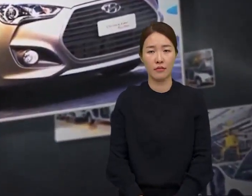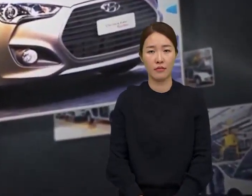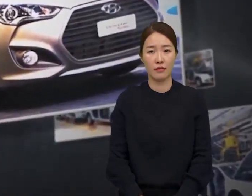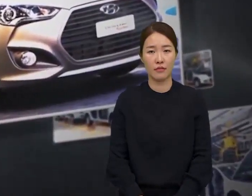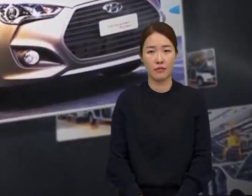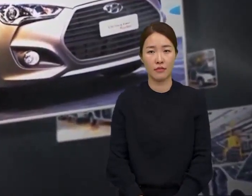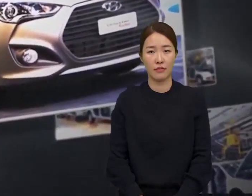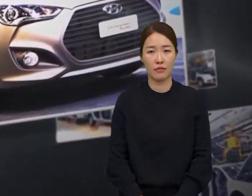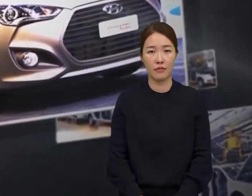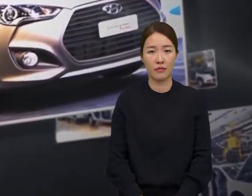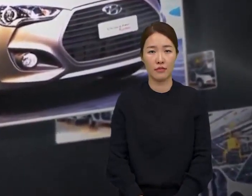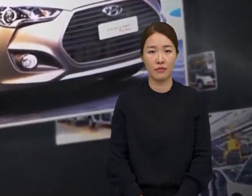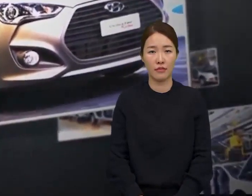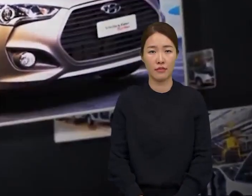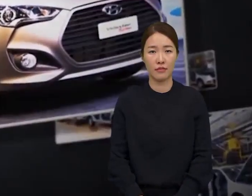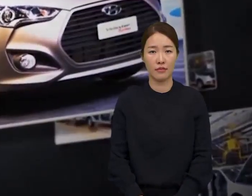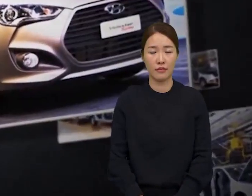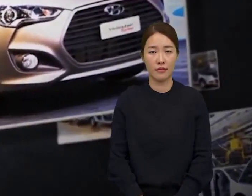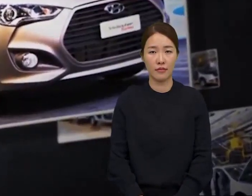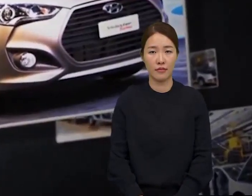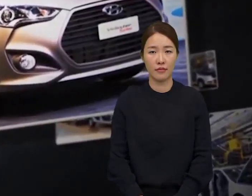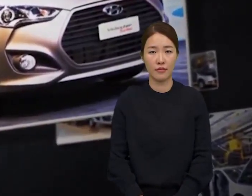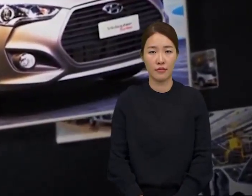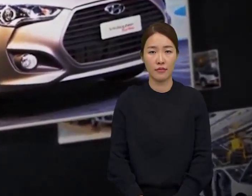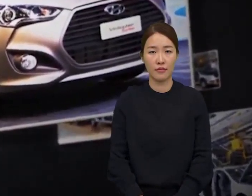자동차 부문 세계 5위,